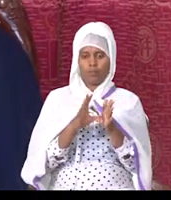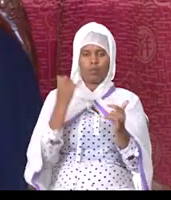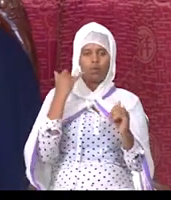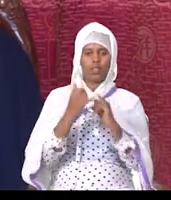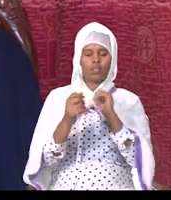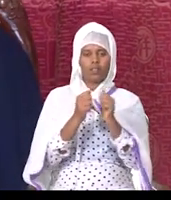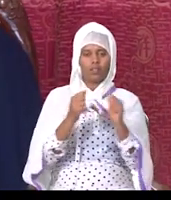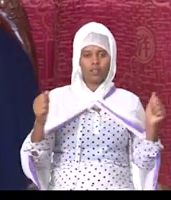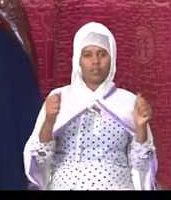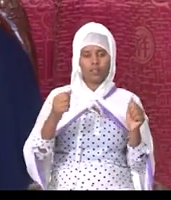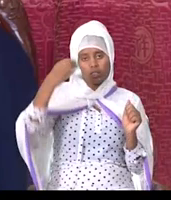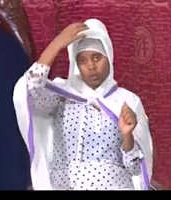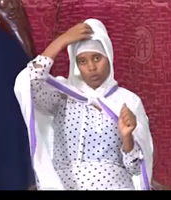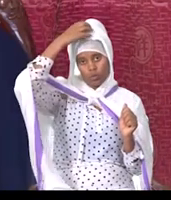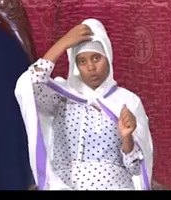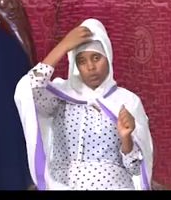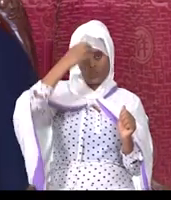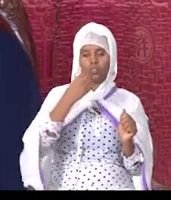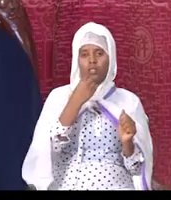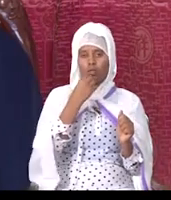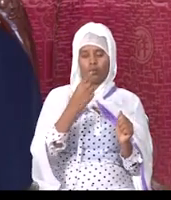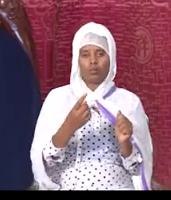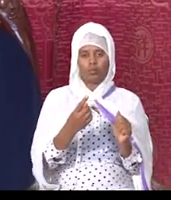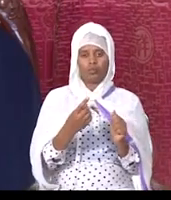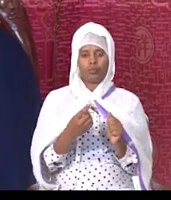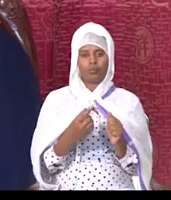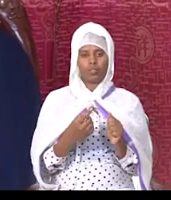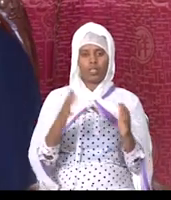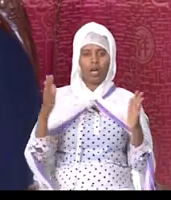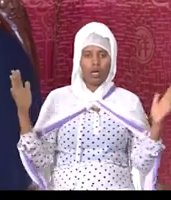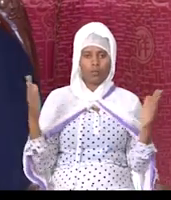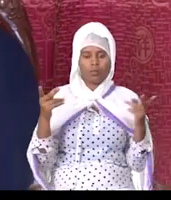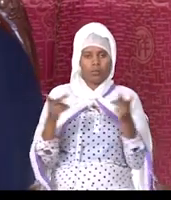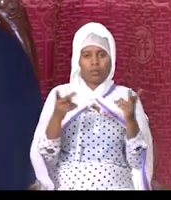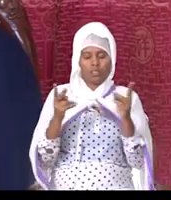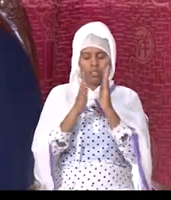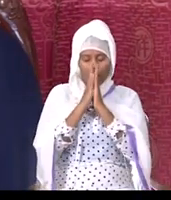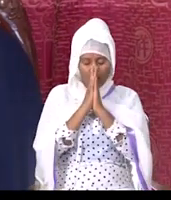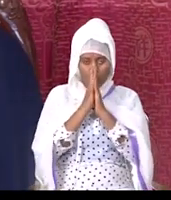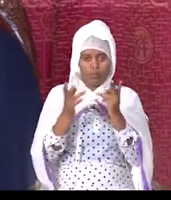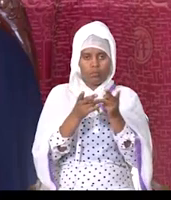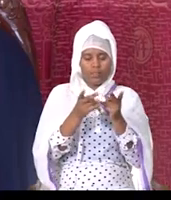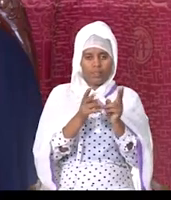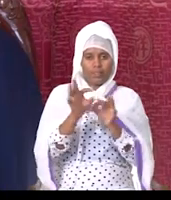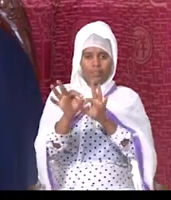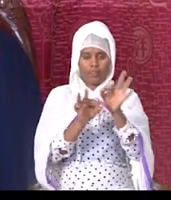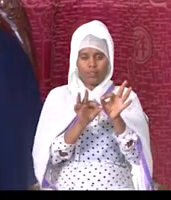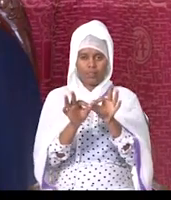ማለት እዩ። ኣብ መወዳእታ ግን ናብ ኮደነጾር ሓደ ዓብዪ ምስሊ ጣዖት ኣቑሙ ማለት